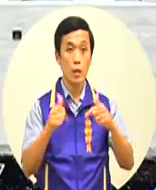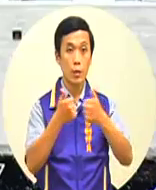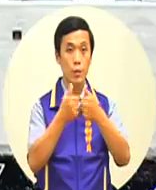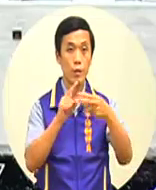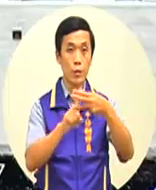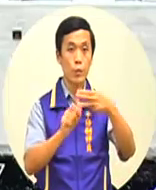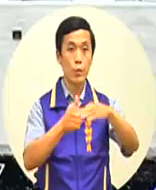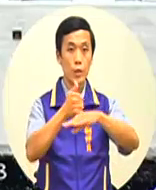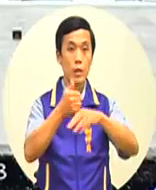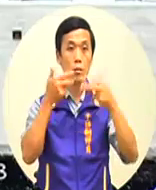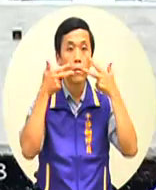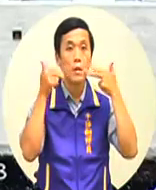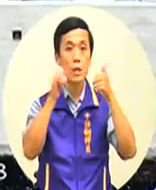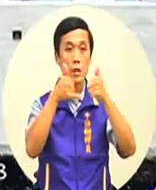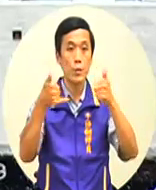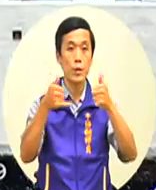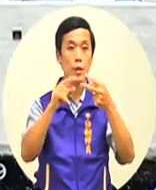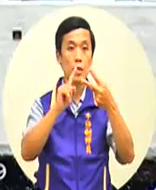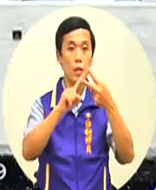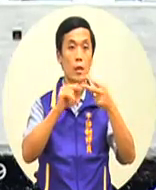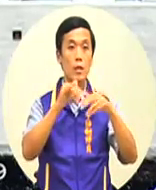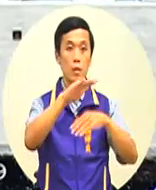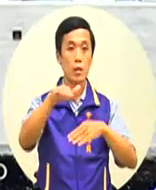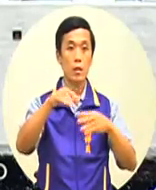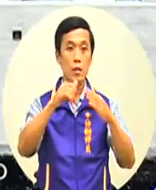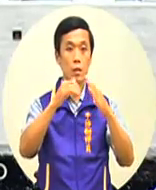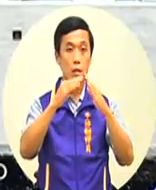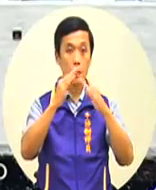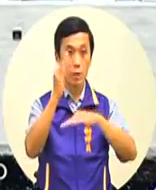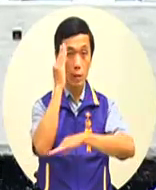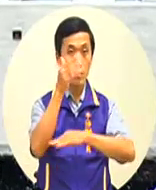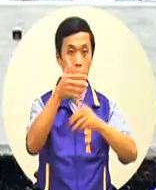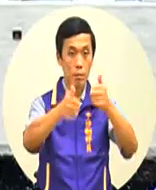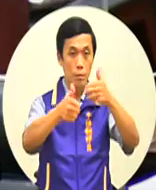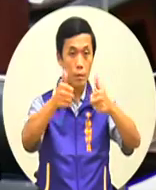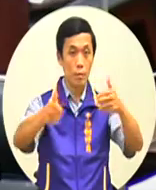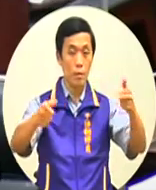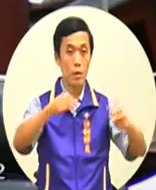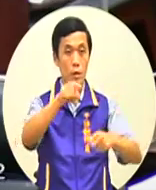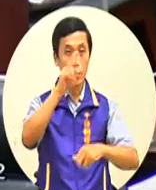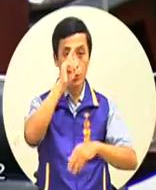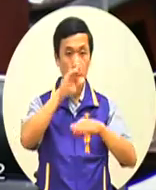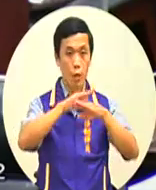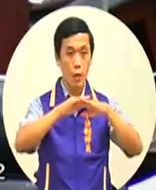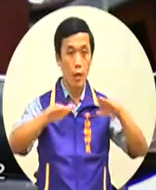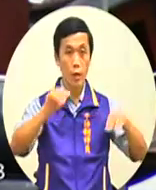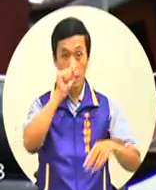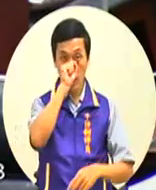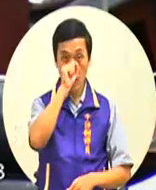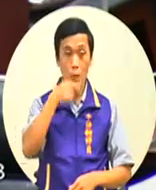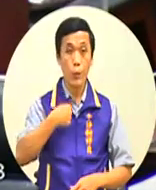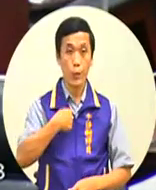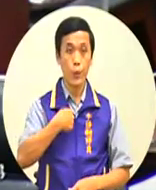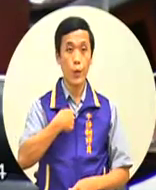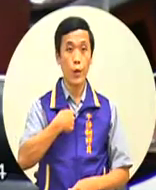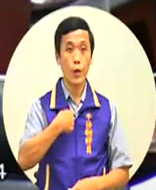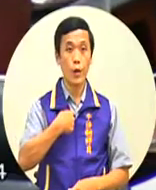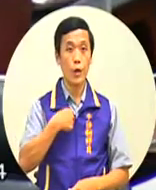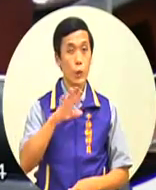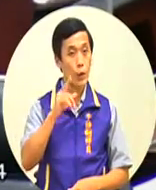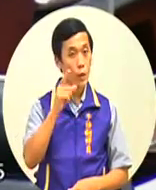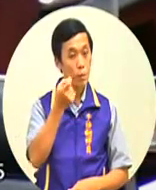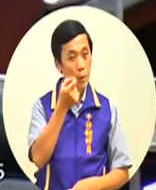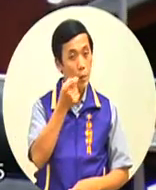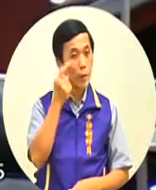席、二代议员。摄政各级处所长，大家午安，大家好。不需要我需要一点